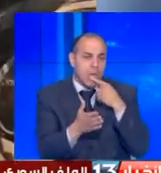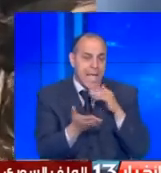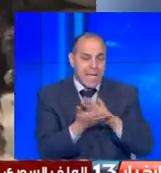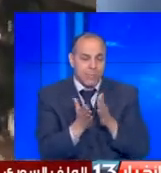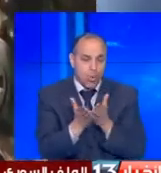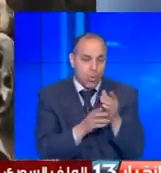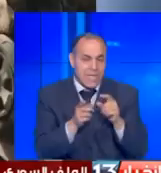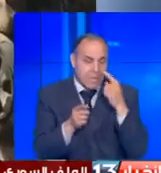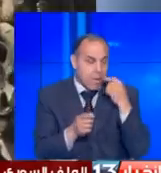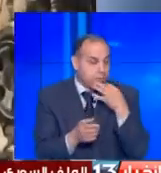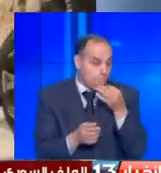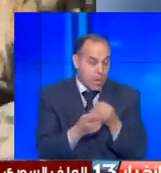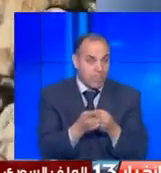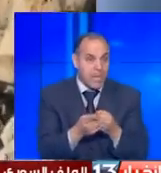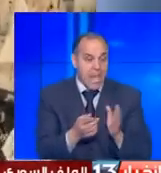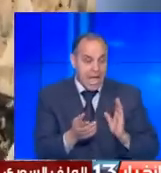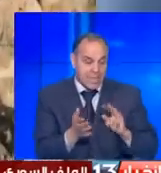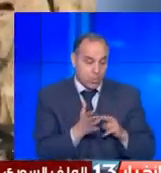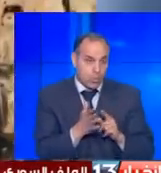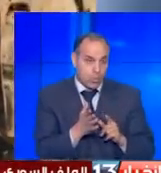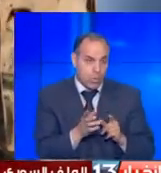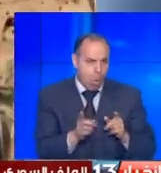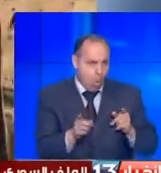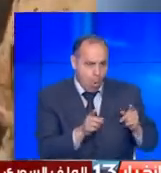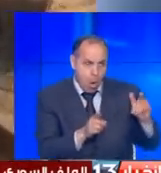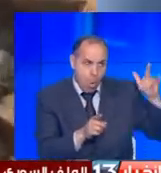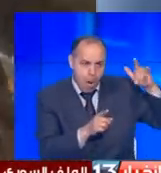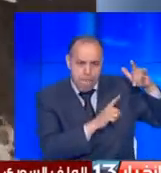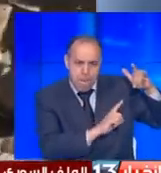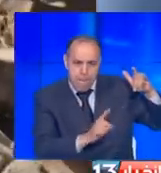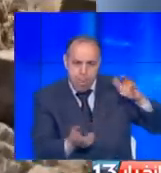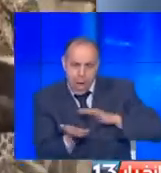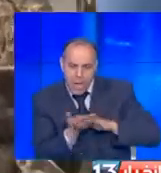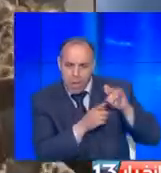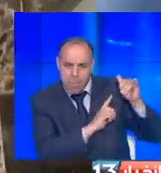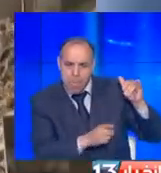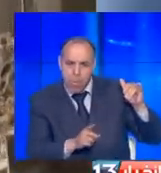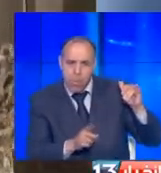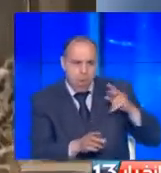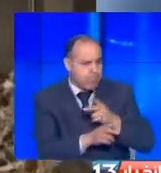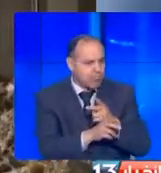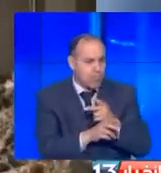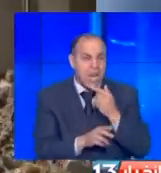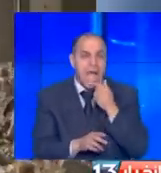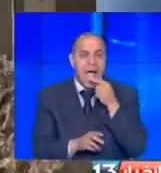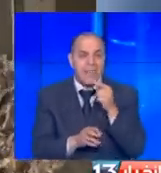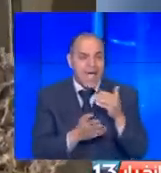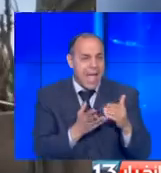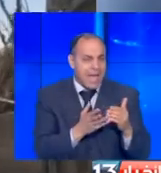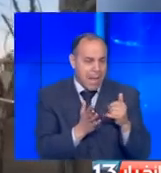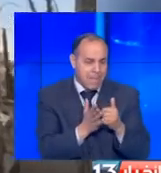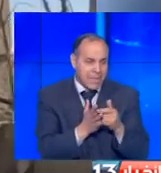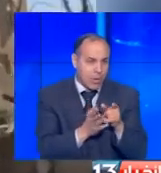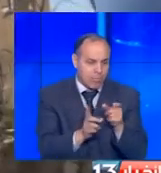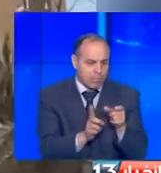السوري لحقوق الإنسان أن الجيش السوري شن هجمات جوية وبرية وصفها بالعنيفة على آخر مدينة